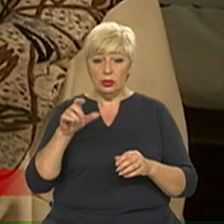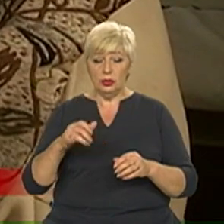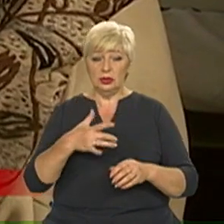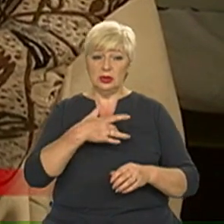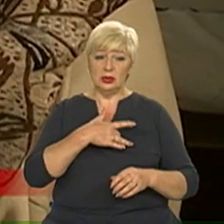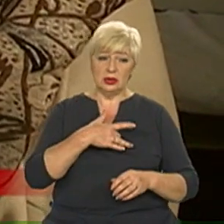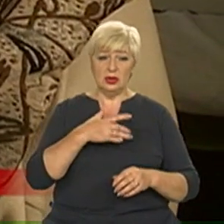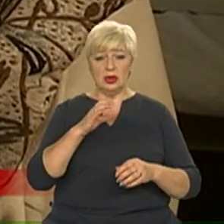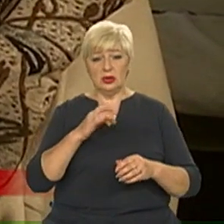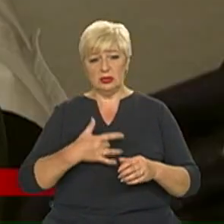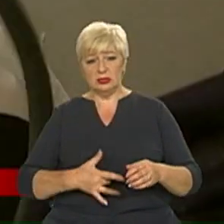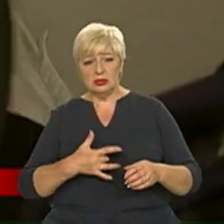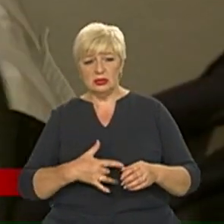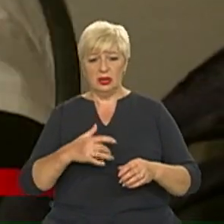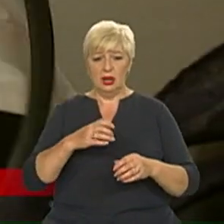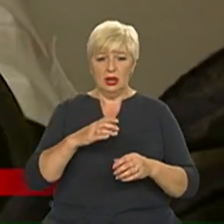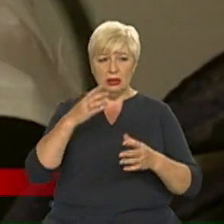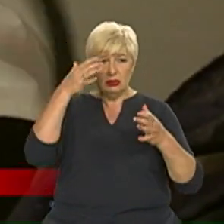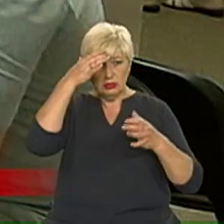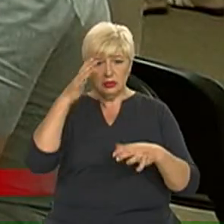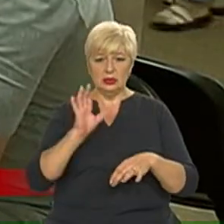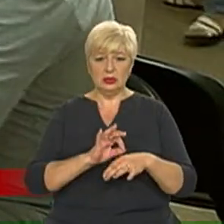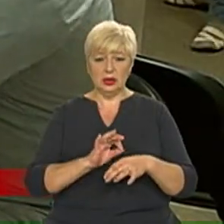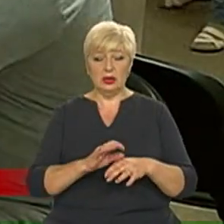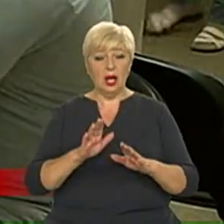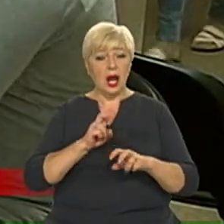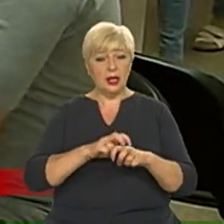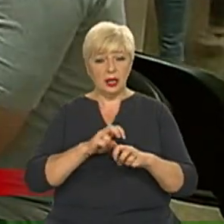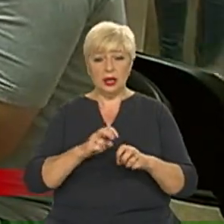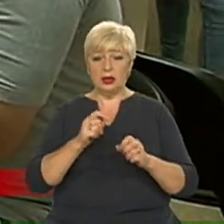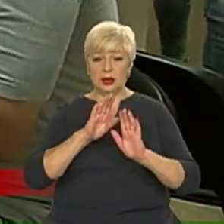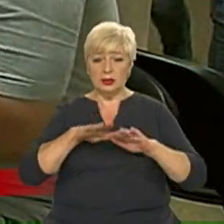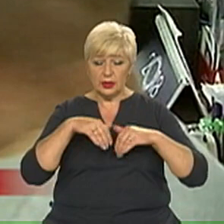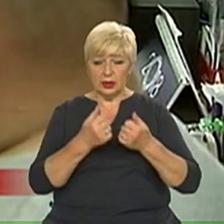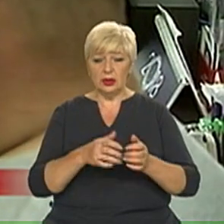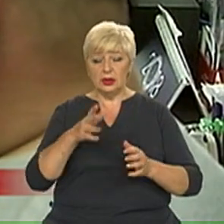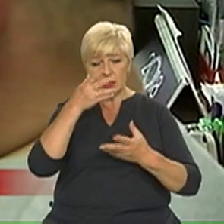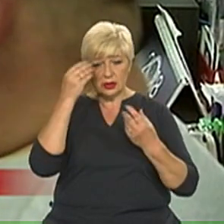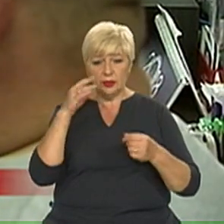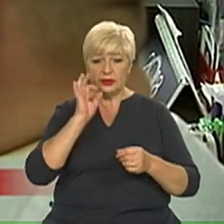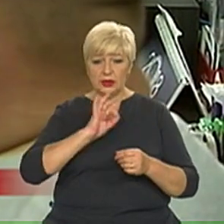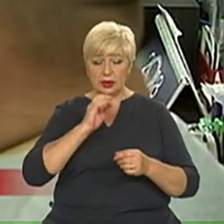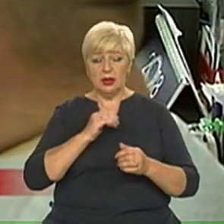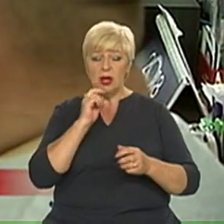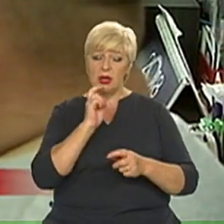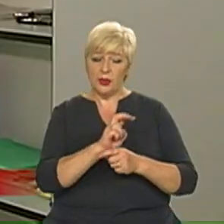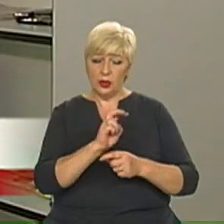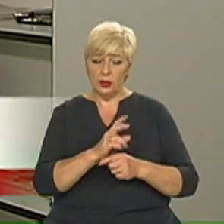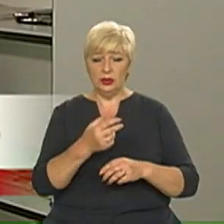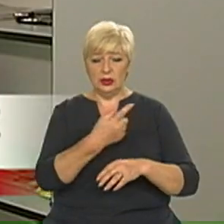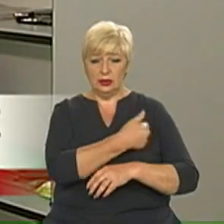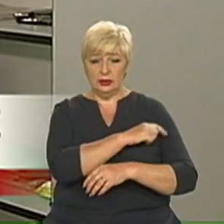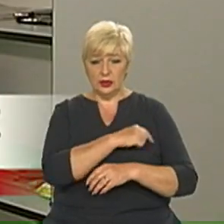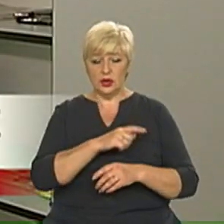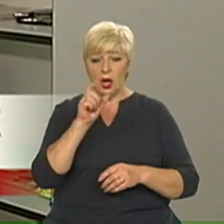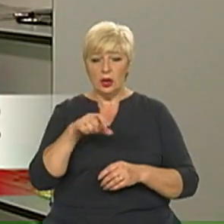захворюваннями серцево-судинними та шлунково-кишкового тракту. Їм лікарі радять не забувати приймати ліки і регулярно приходити на консультацію.